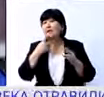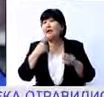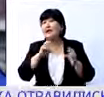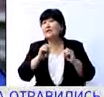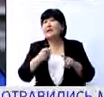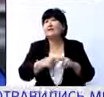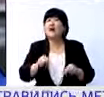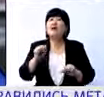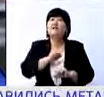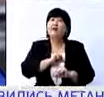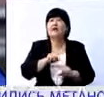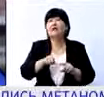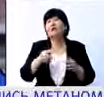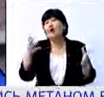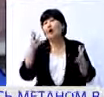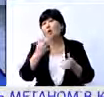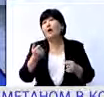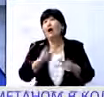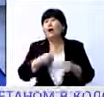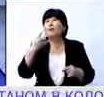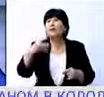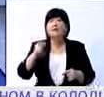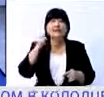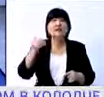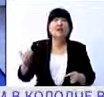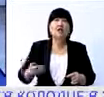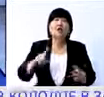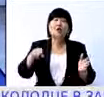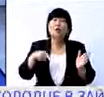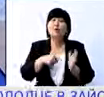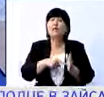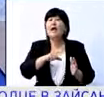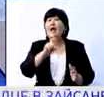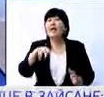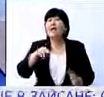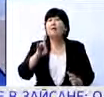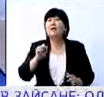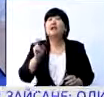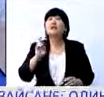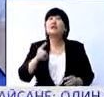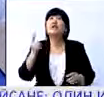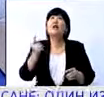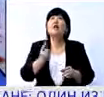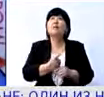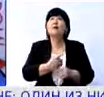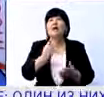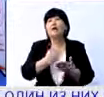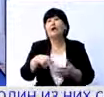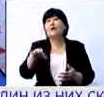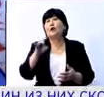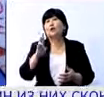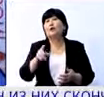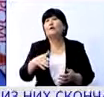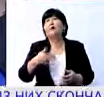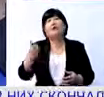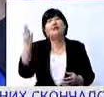в выходные и даже по ночам. А вот 30-летняя жительница города Эльмира пришла сюда впервые. Стать донором ее